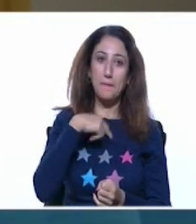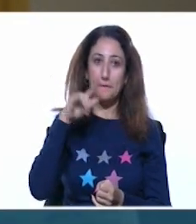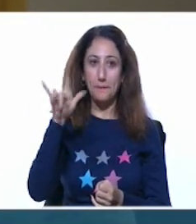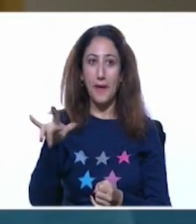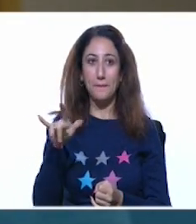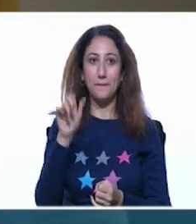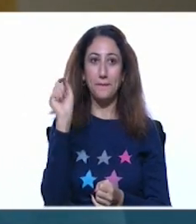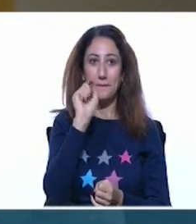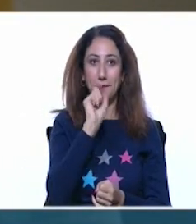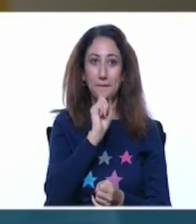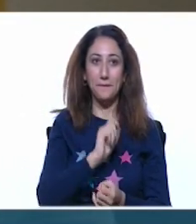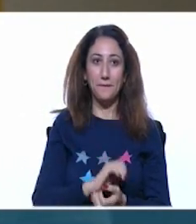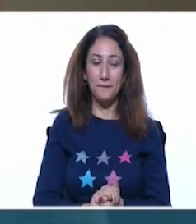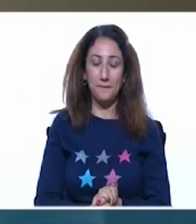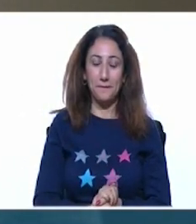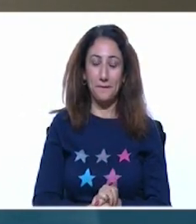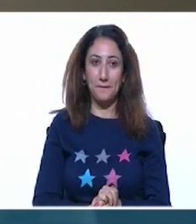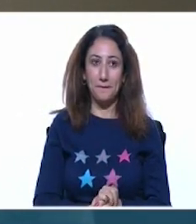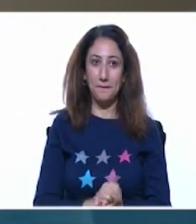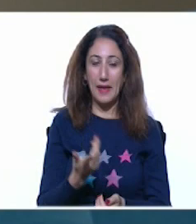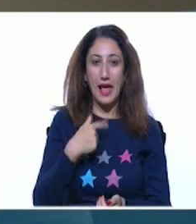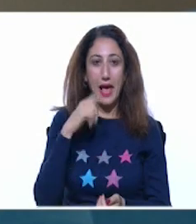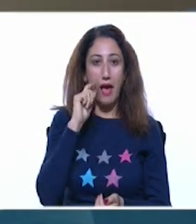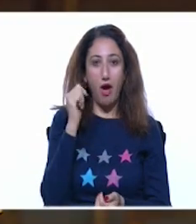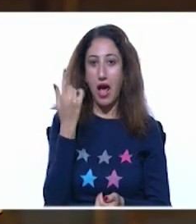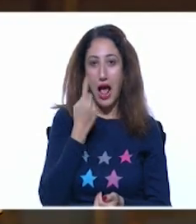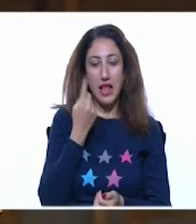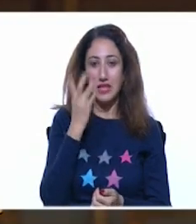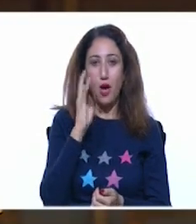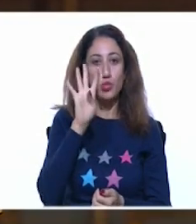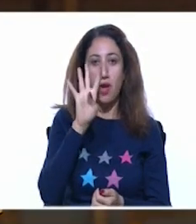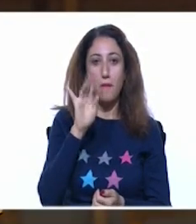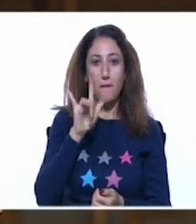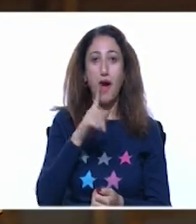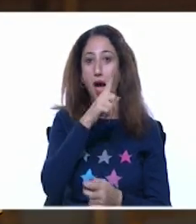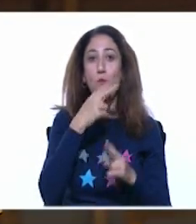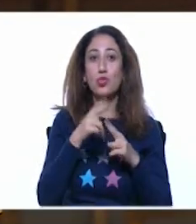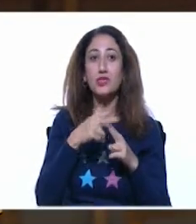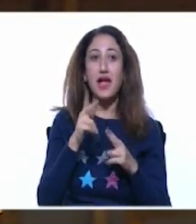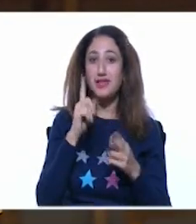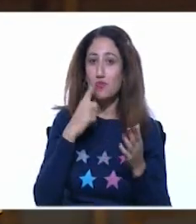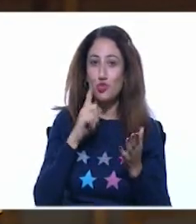اهو احنا رجاله على فكره عادي يعني، احنا رجاله ممكن نحب اربعه. شو بقول لك واطي.